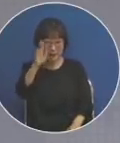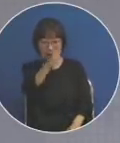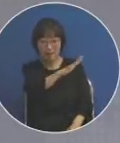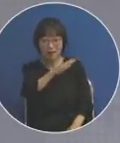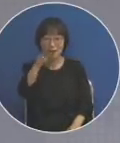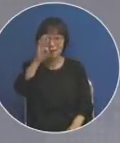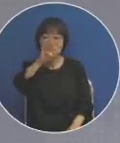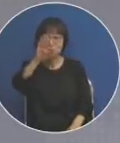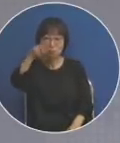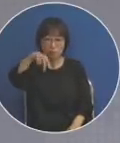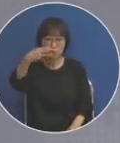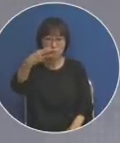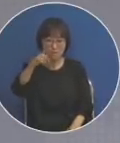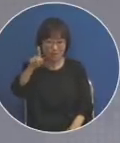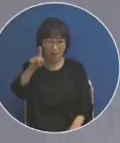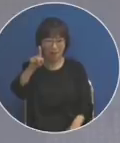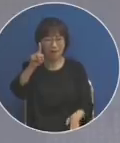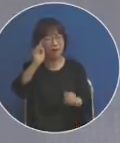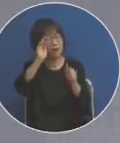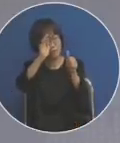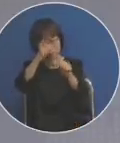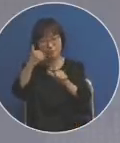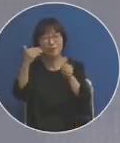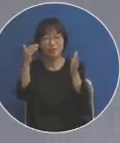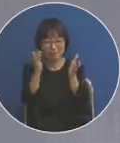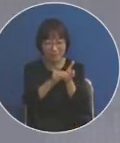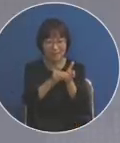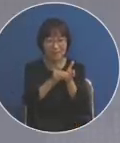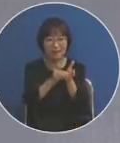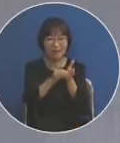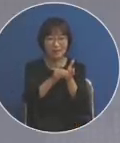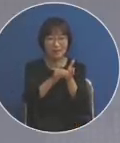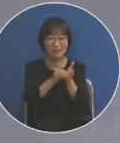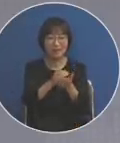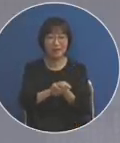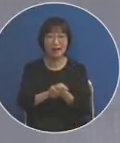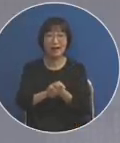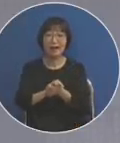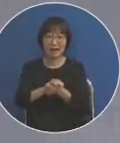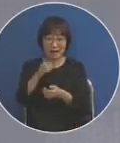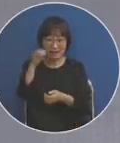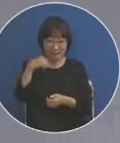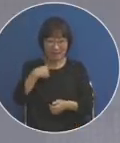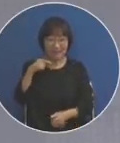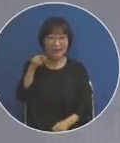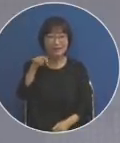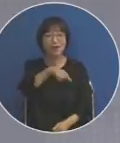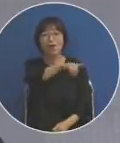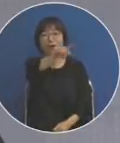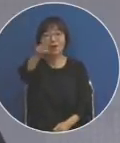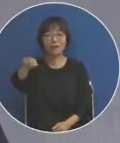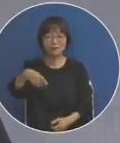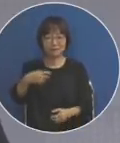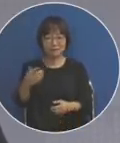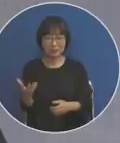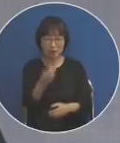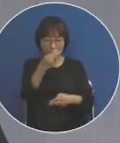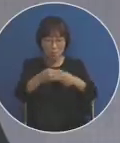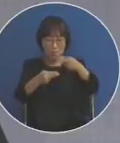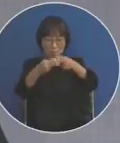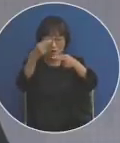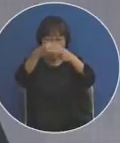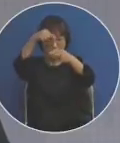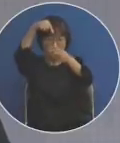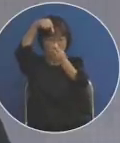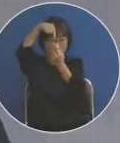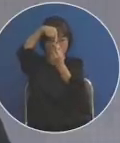불렀다. And I have called you like a married woman. 말씀해 놓고는 너를 성벽 위에 파수꾼을 세운다고 했어요. After giving us that promise, that's when he said that he has called